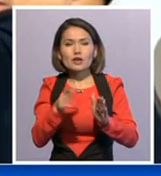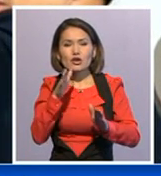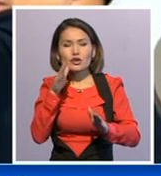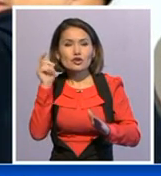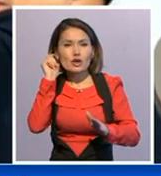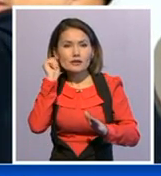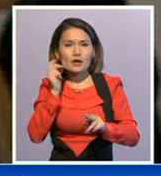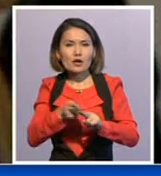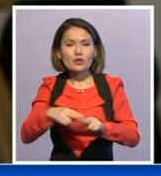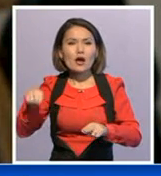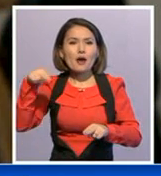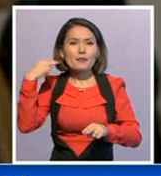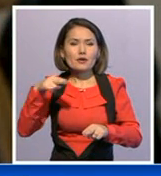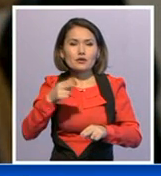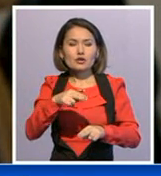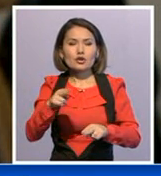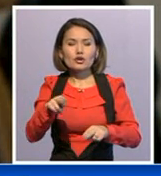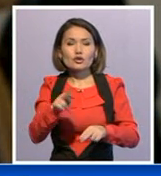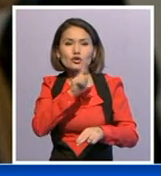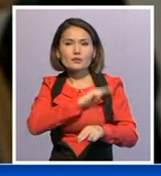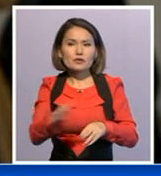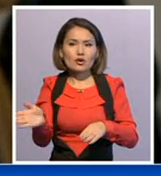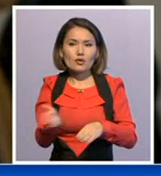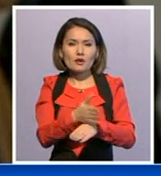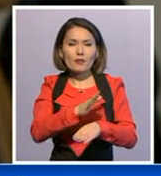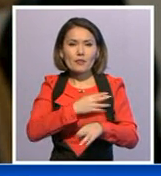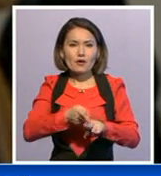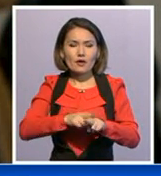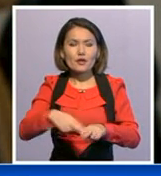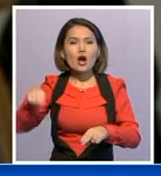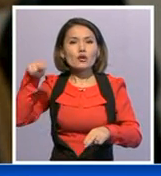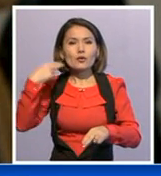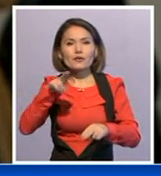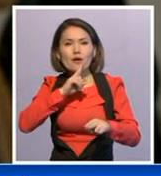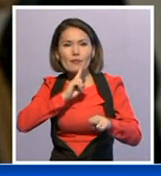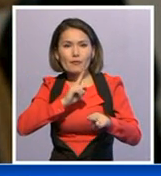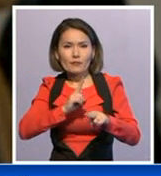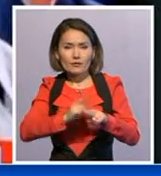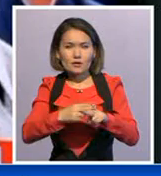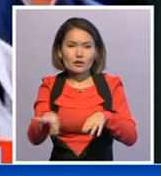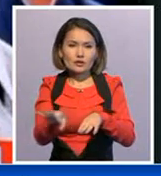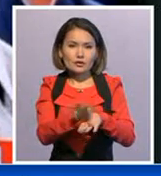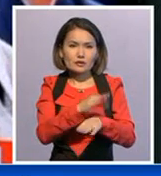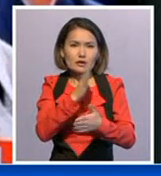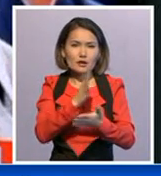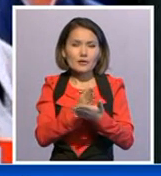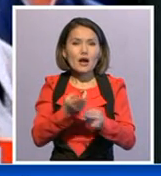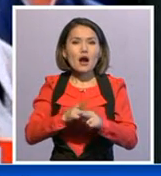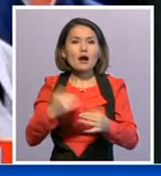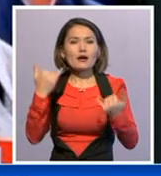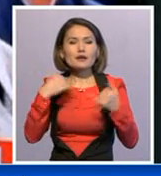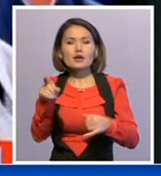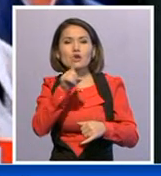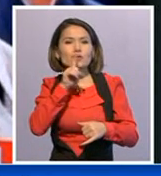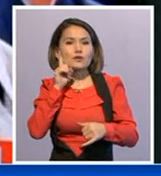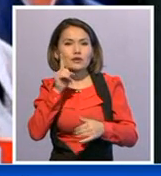шығарылып, қызметінен босатылды. Ол марқұм Ким Чен Ердің қарындасы Ким Гён Хидің күйеуі болатын. Сарапшылардың болжамына қарағанда жас